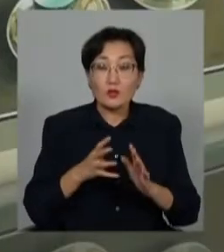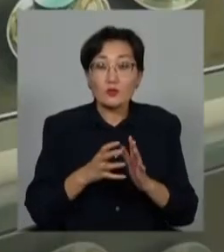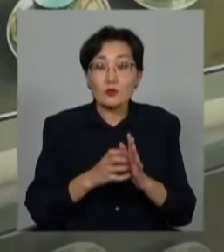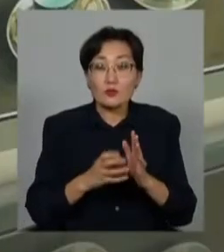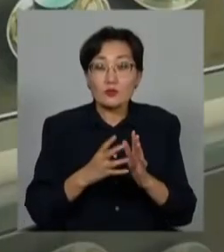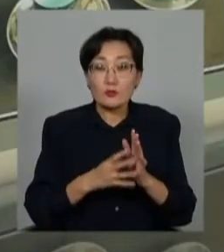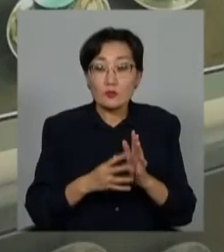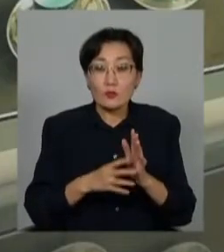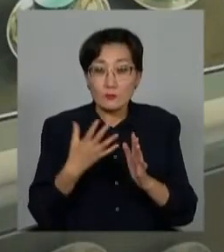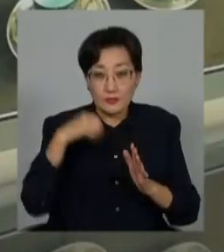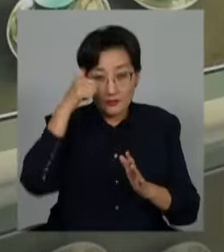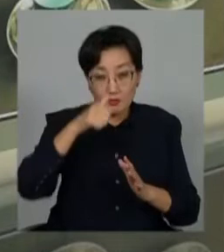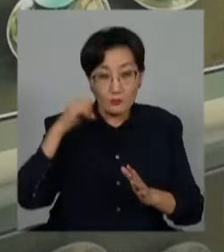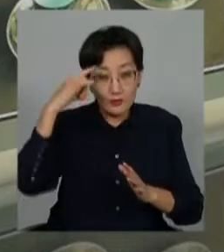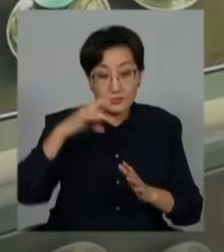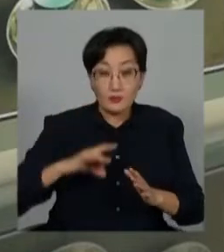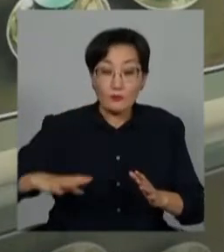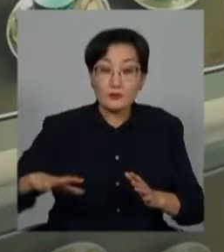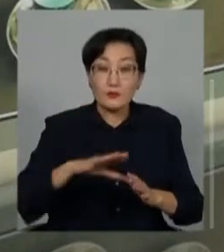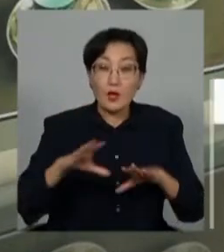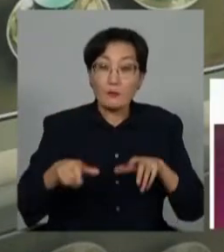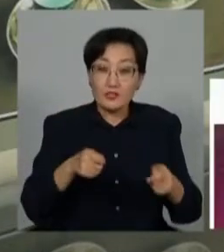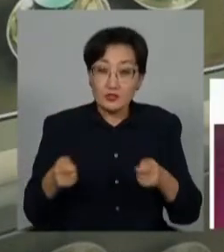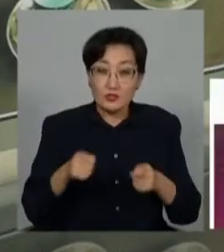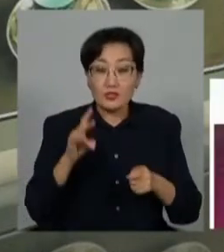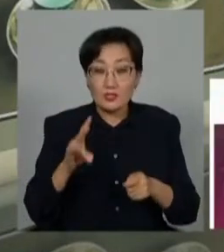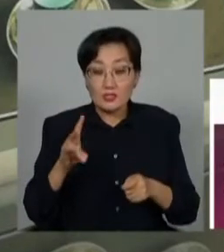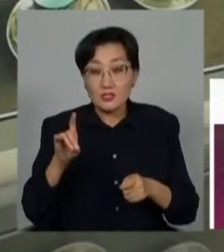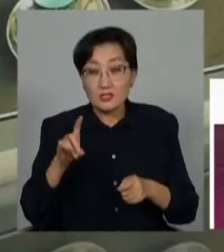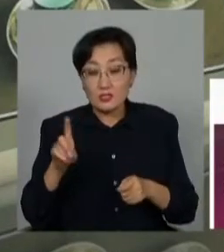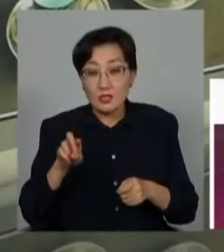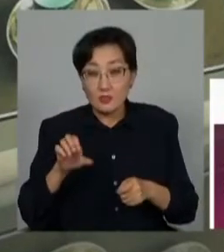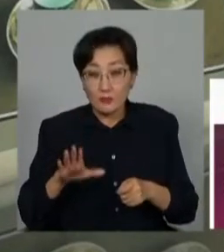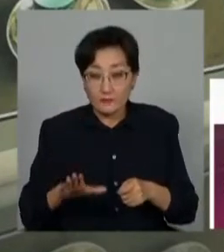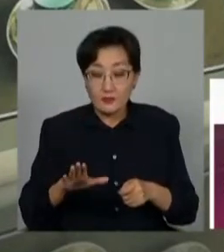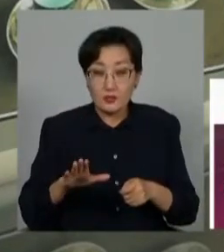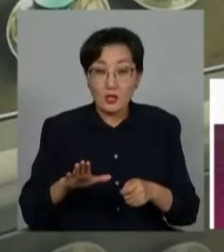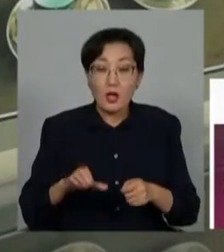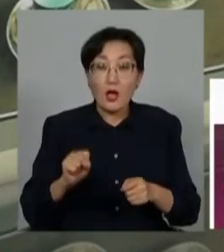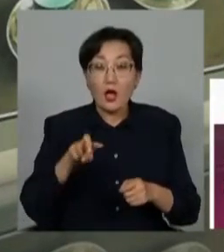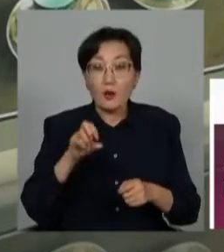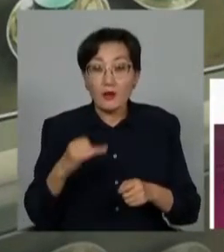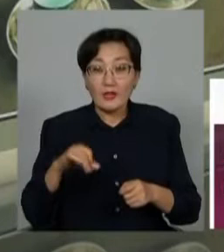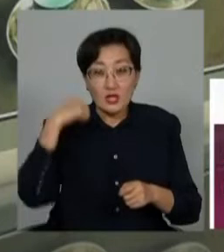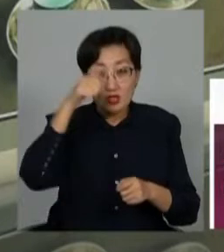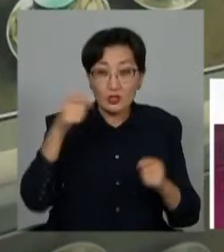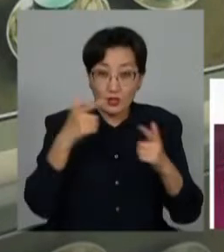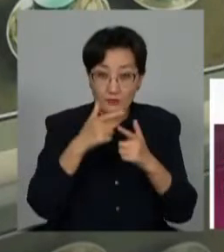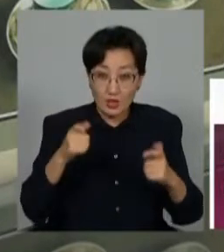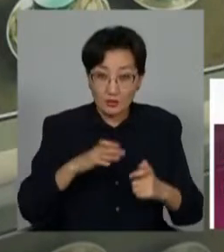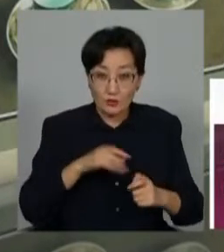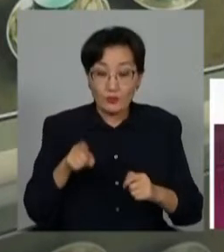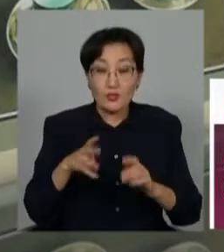1995 жылы Қазақстан Республикасының президенті Нұрсұлтан Әбішұлы Назарбаев Абай жылы деп жариялады.